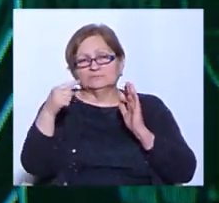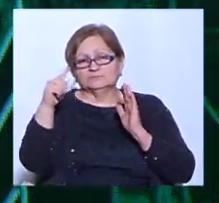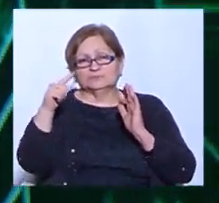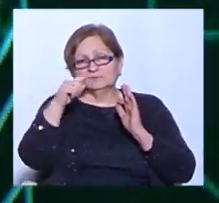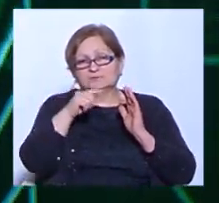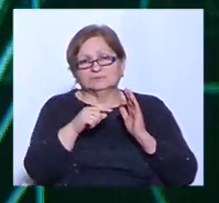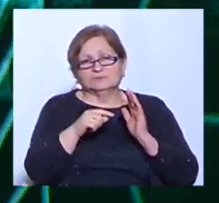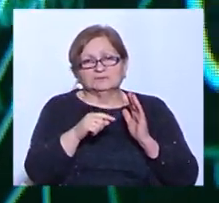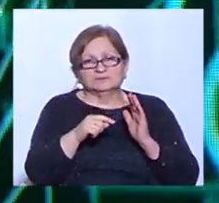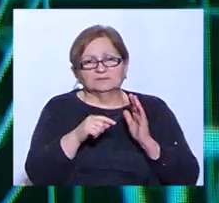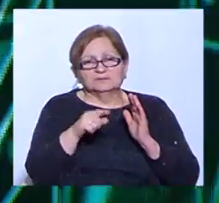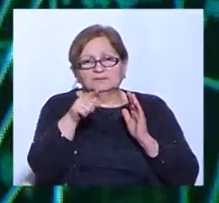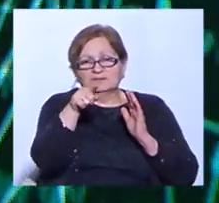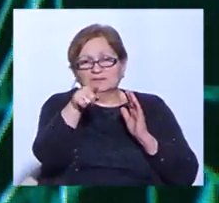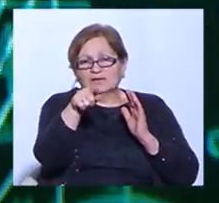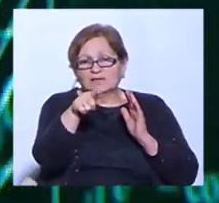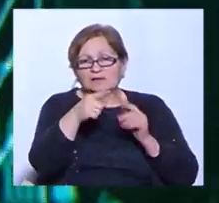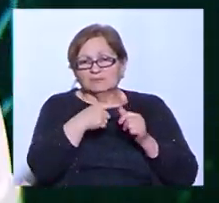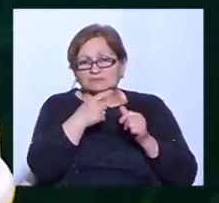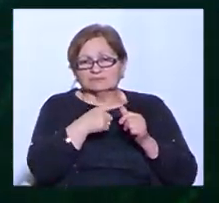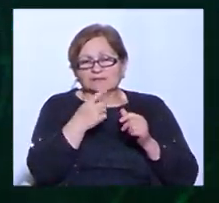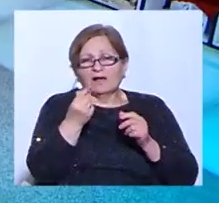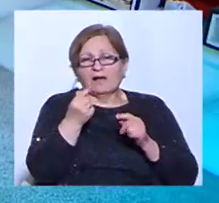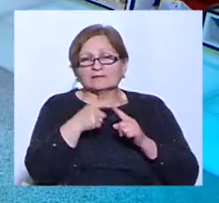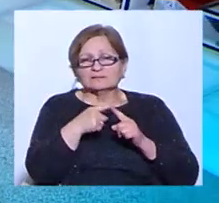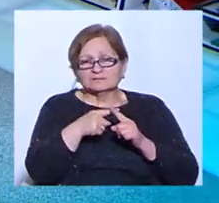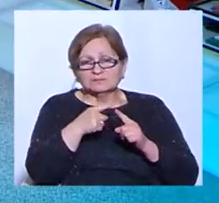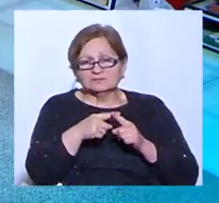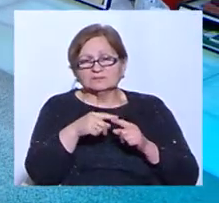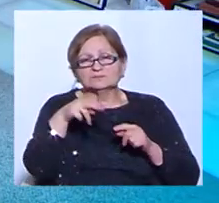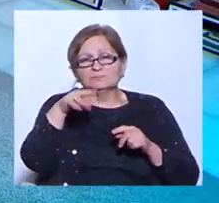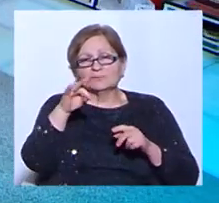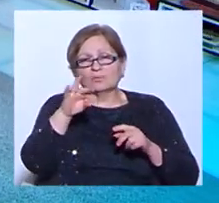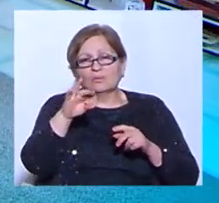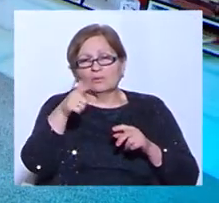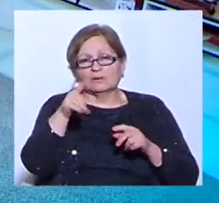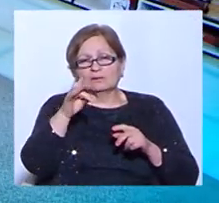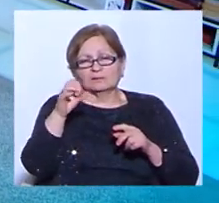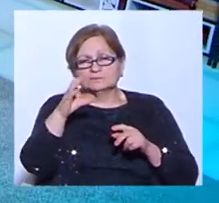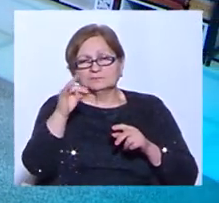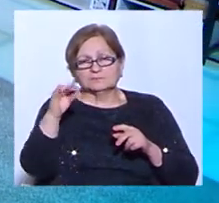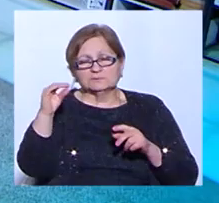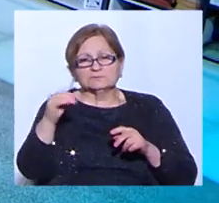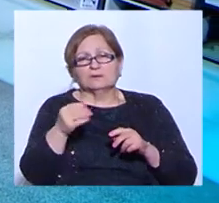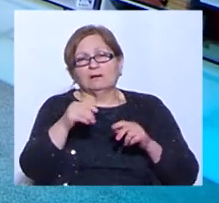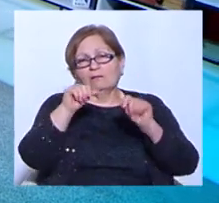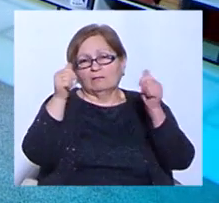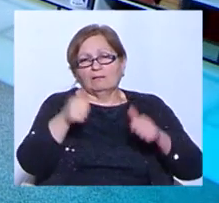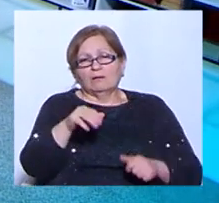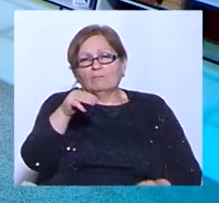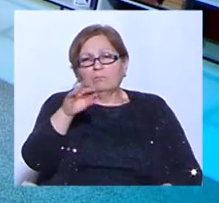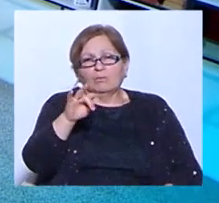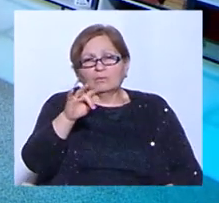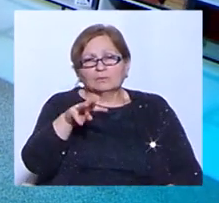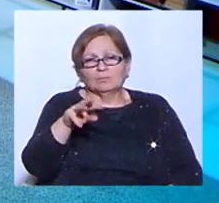ეწოდება არითმეტიკული პროგრესიის ზოგადი წევრის ფორმულა. ამ ფორმულის თანახმად, მოდი ახლა ვიპოვოთ. რამდენი წუთი